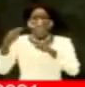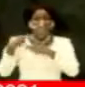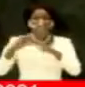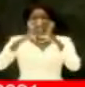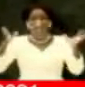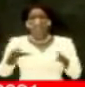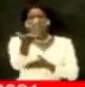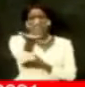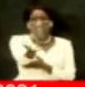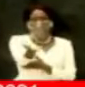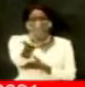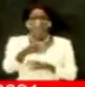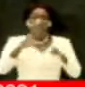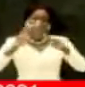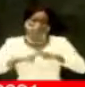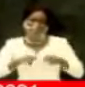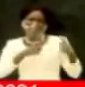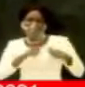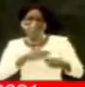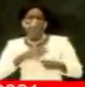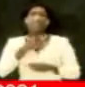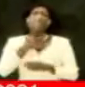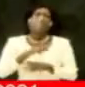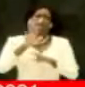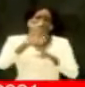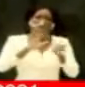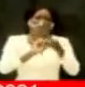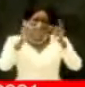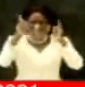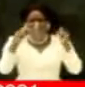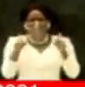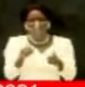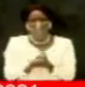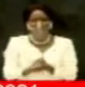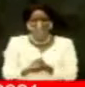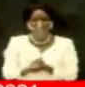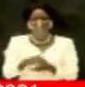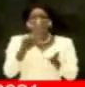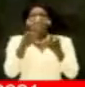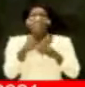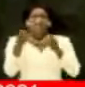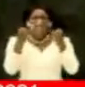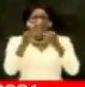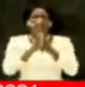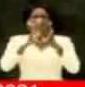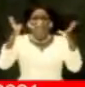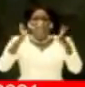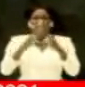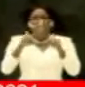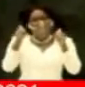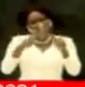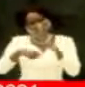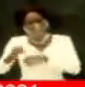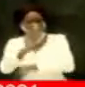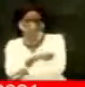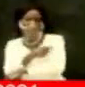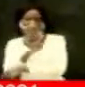moyo ndiye asakunamizeni kulaza umoyo mukakhala mwina mukufuna information ma qualification ndithu tiyeni